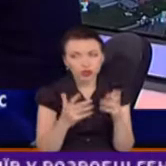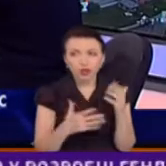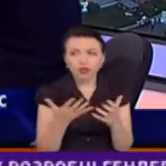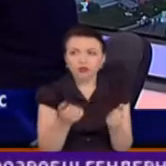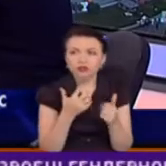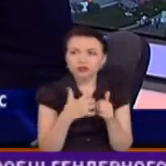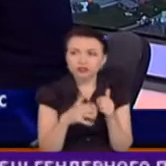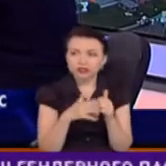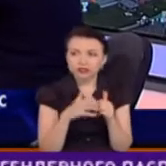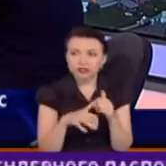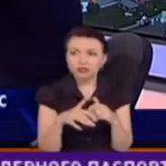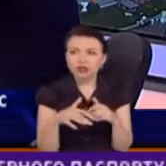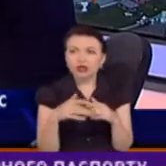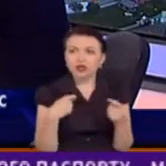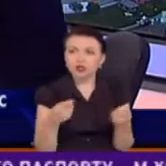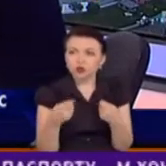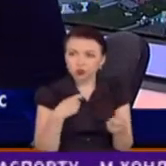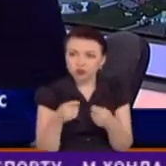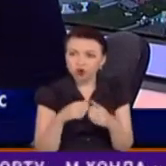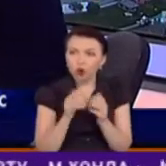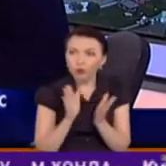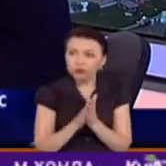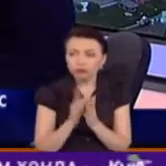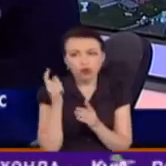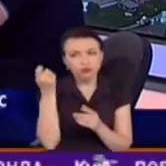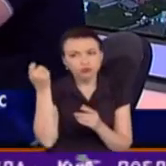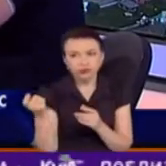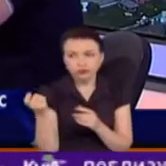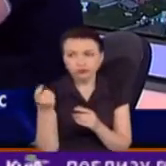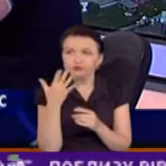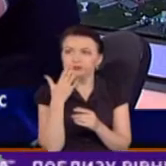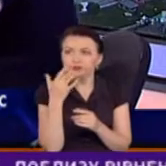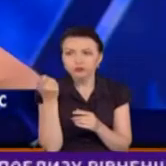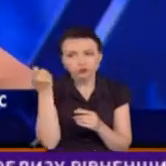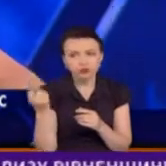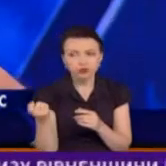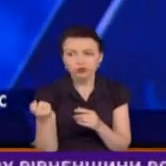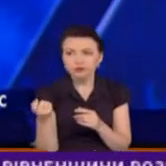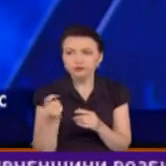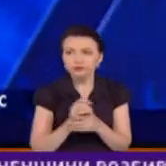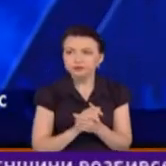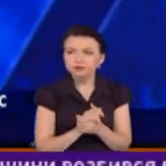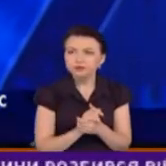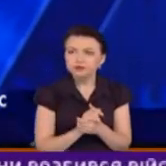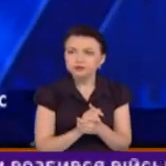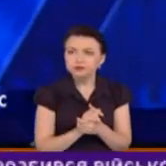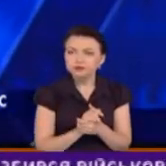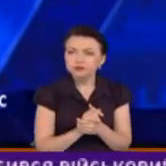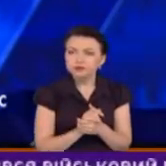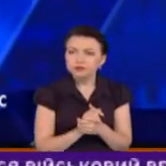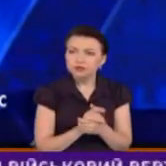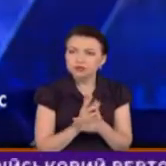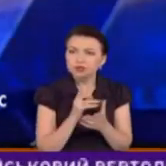середню ринкову оптом, там нижче вона. І головне, коли ми розглядаємо будь-яку ціну, ми ж мусимо структуру